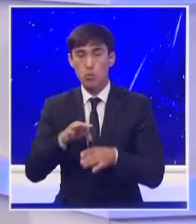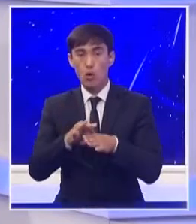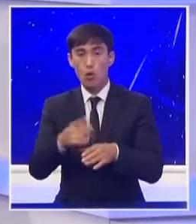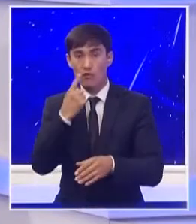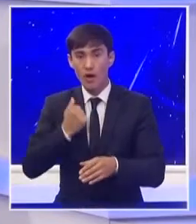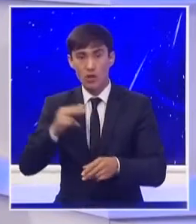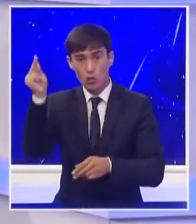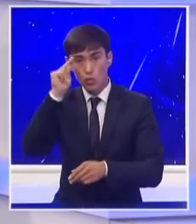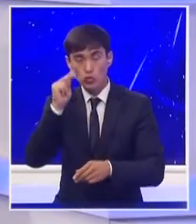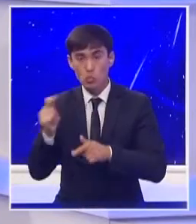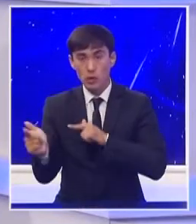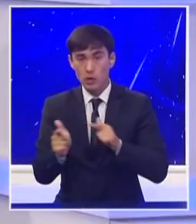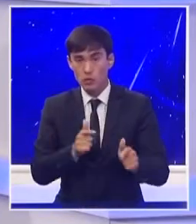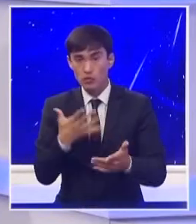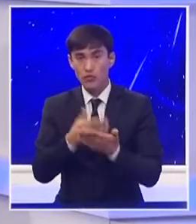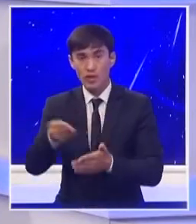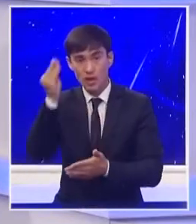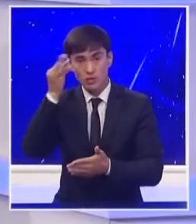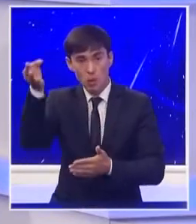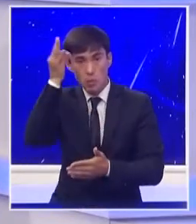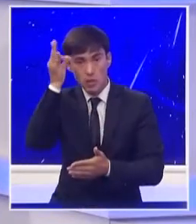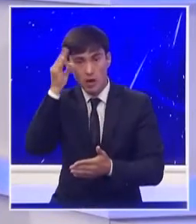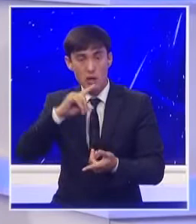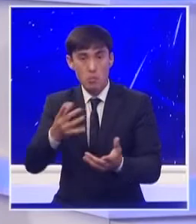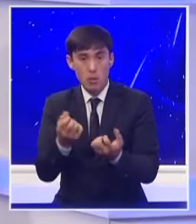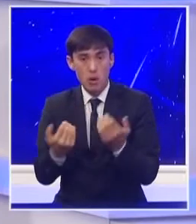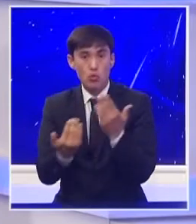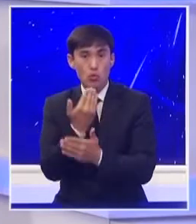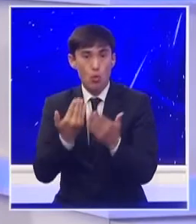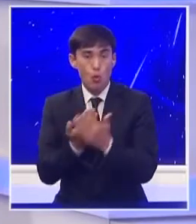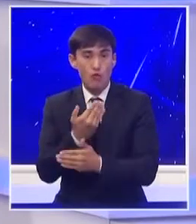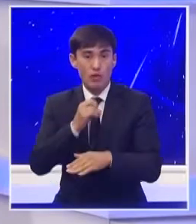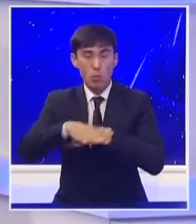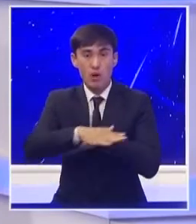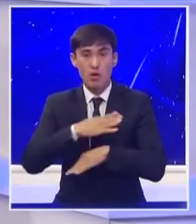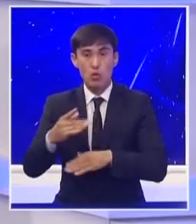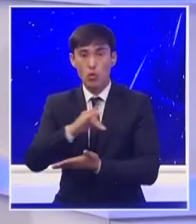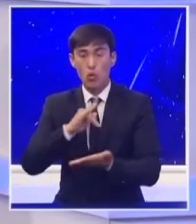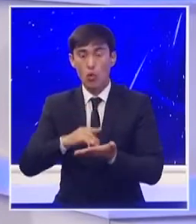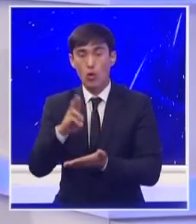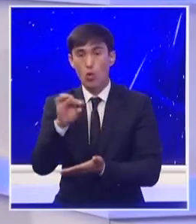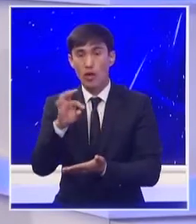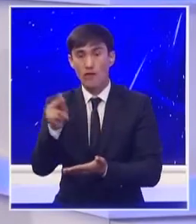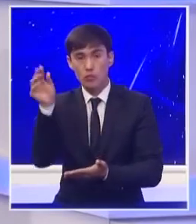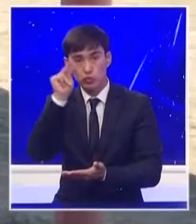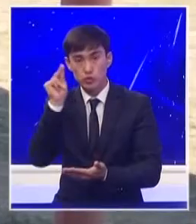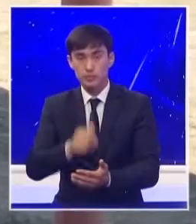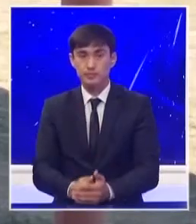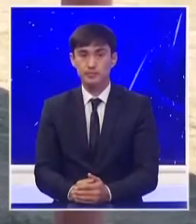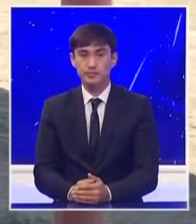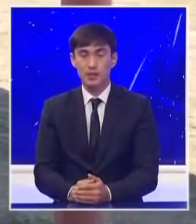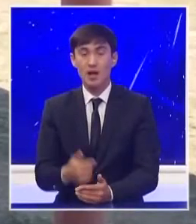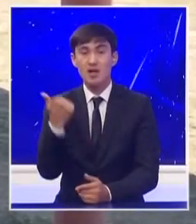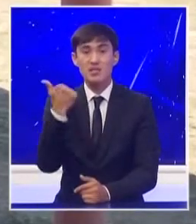по переподготовке. Свои навыки они вспоминают и приобретают новые на полигонах близ города Конаев. Вот